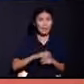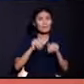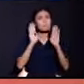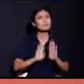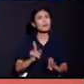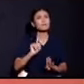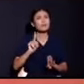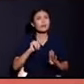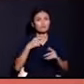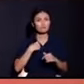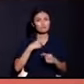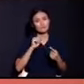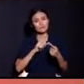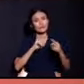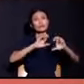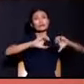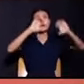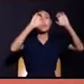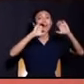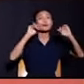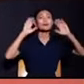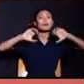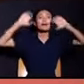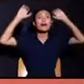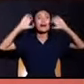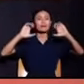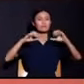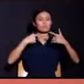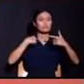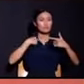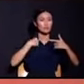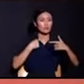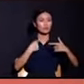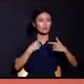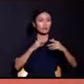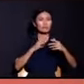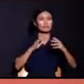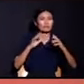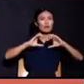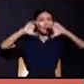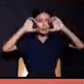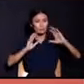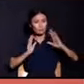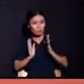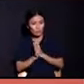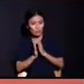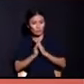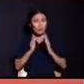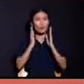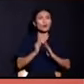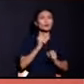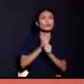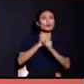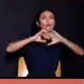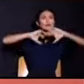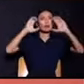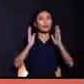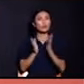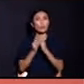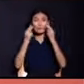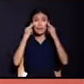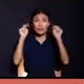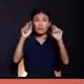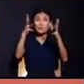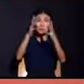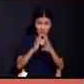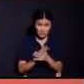ราชการเราไม่เคยมีนายกรัฐมนตรีจริงๆเลยนะครับมีแต่ป